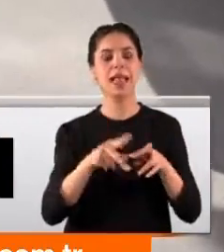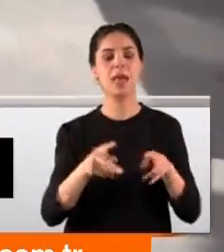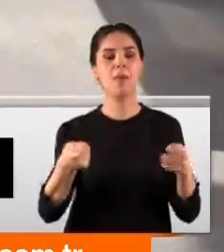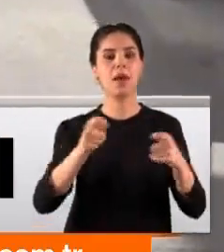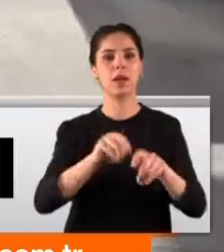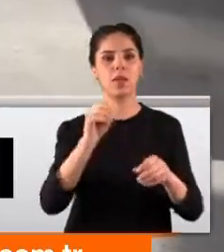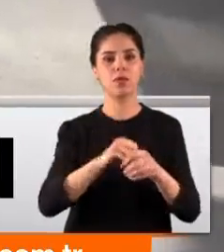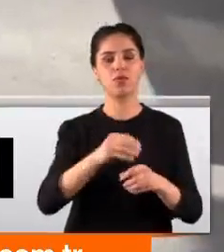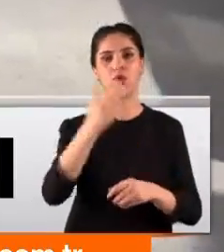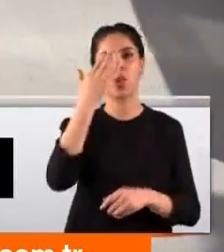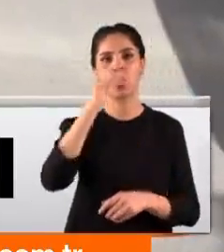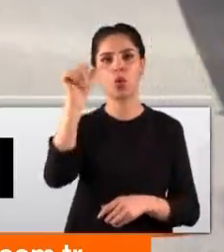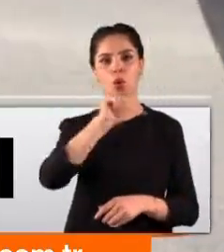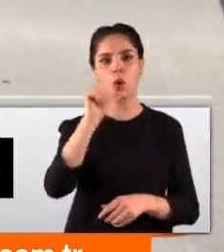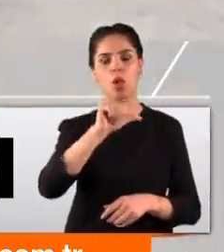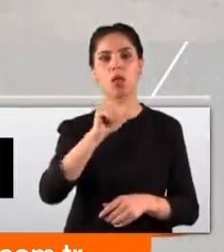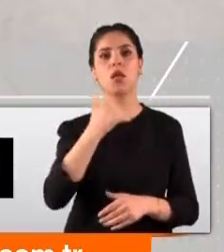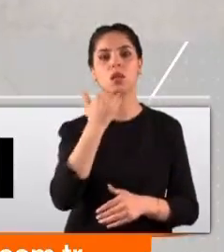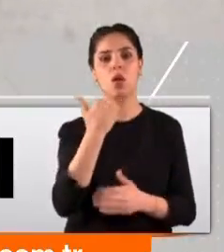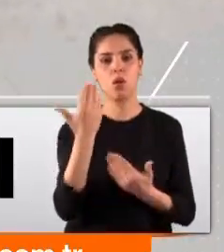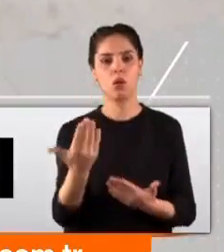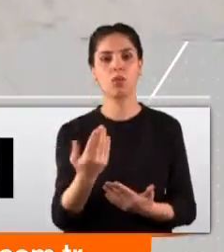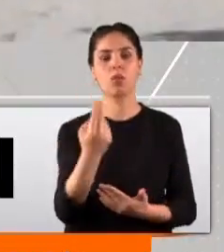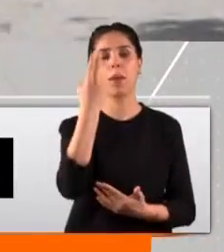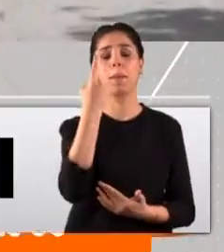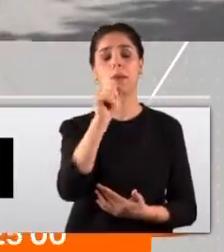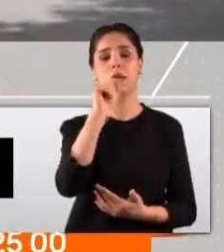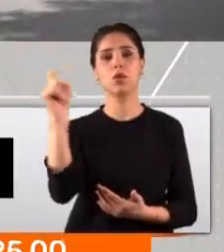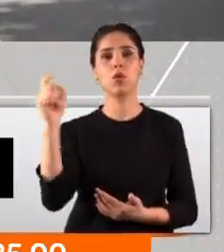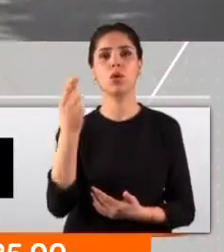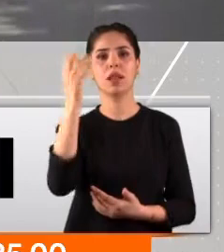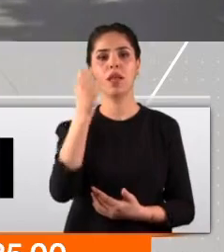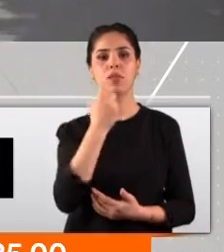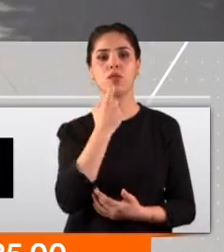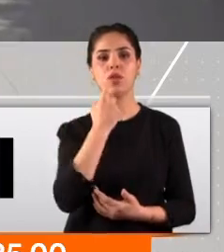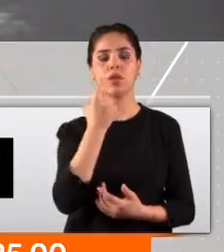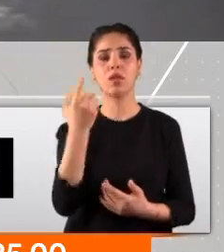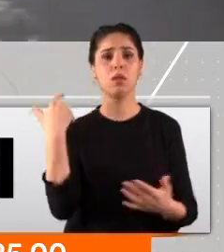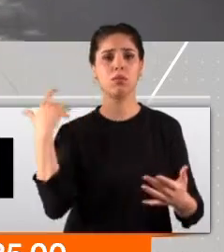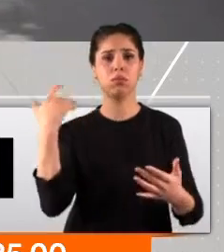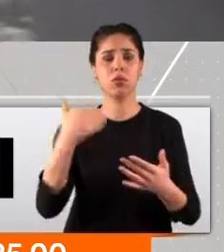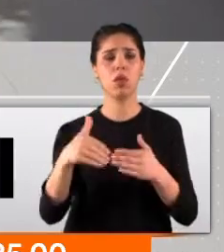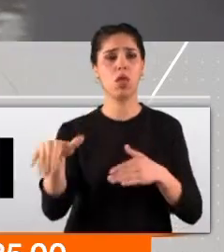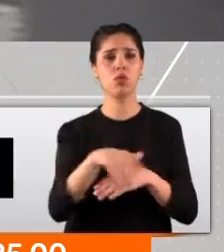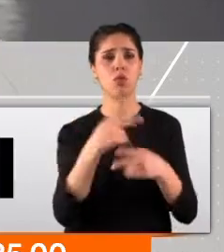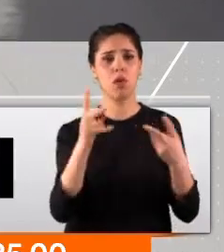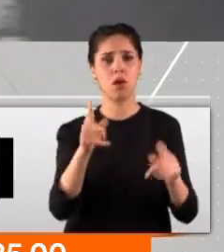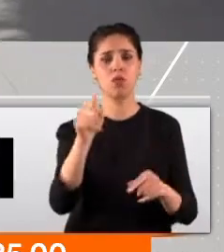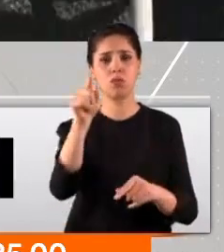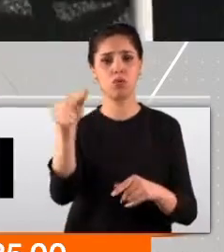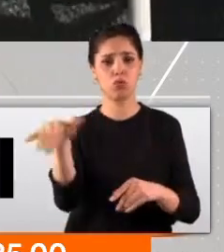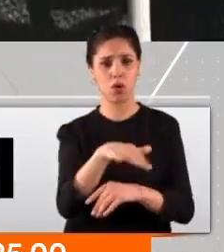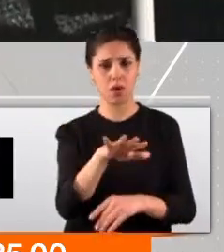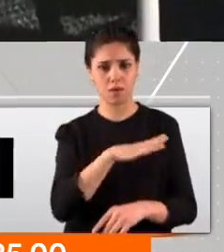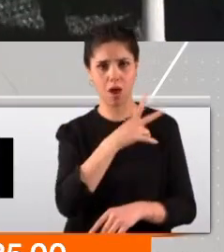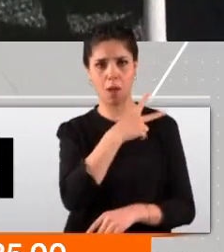için doğalgaz şebekesi geçirilemiyor. 70'li yıllardan beri açık olan bir sokak. Ki bu sokak var ki